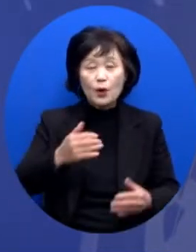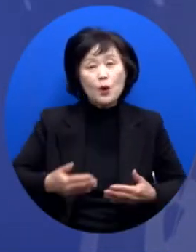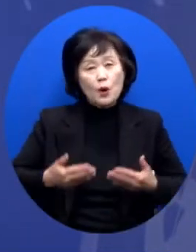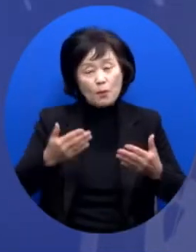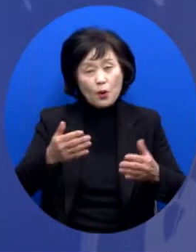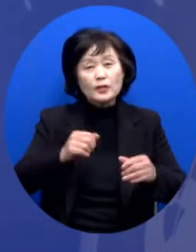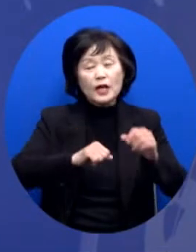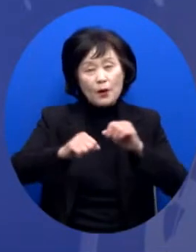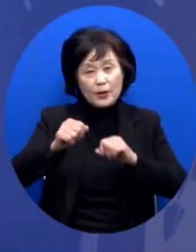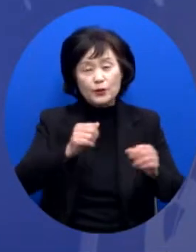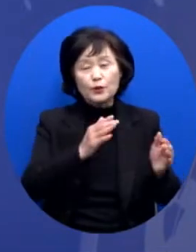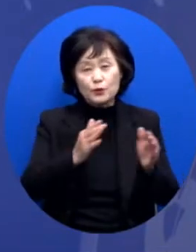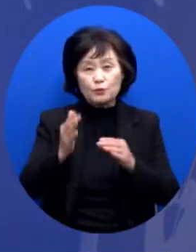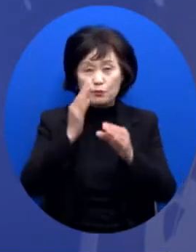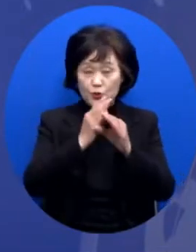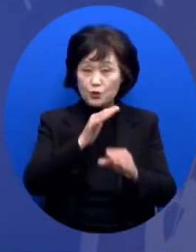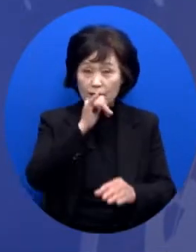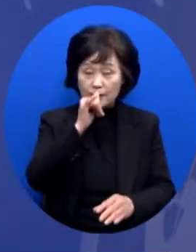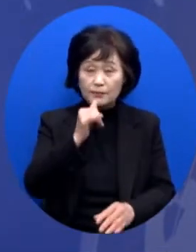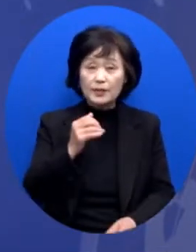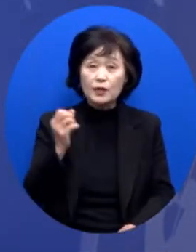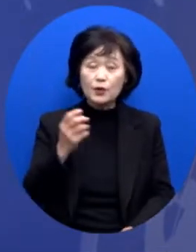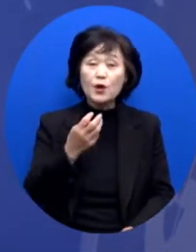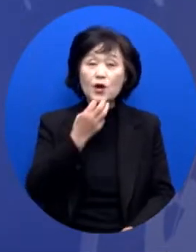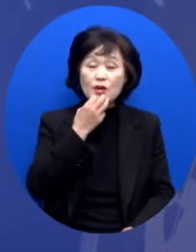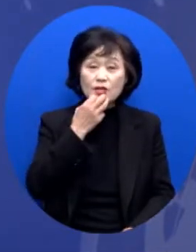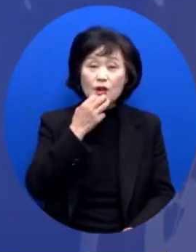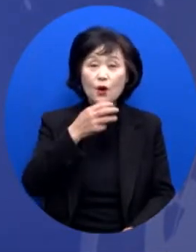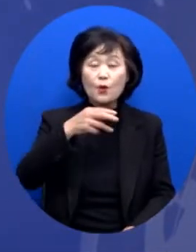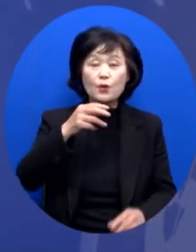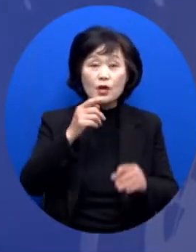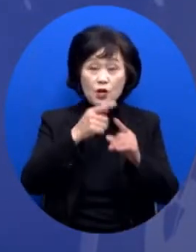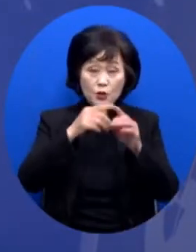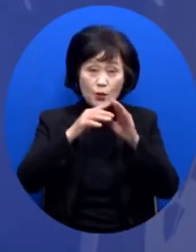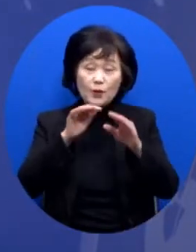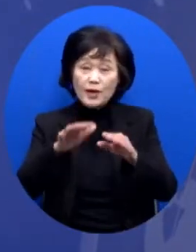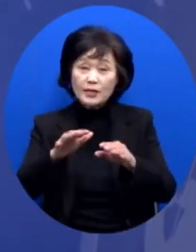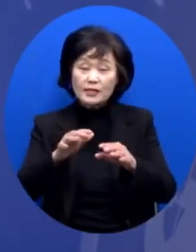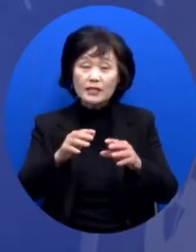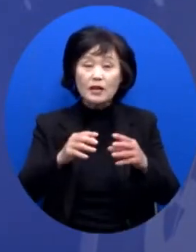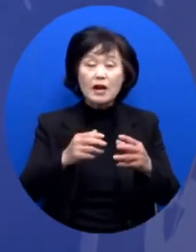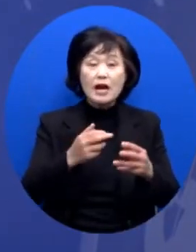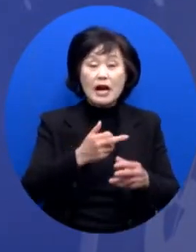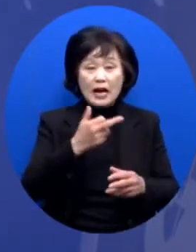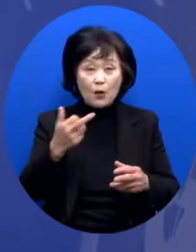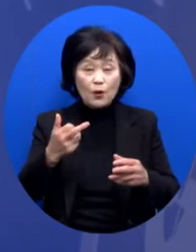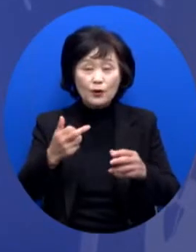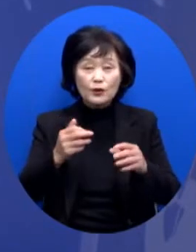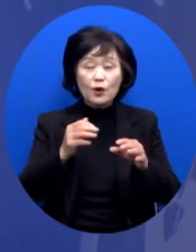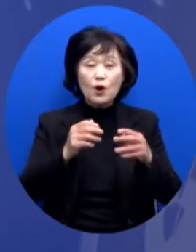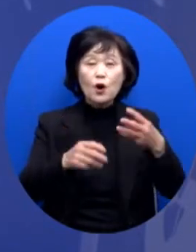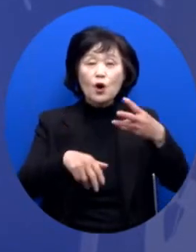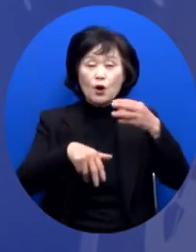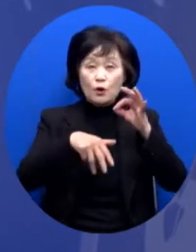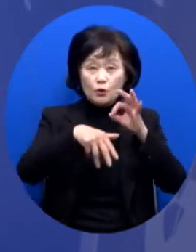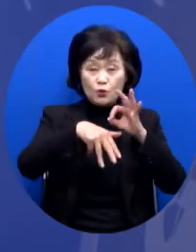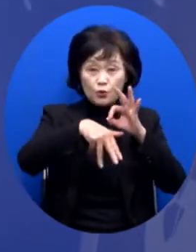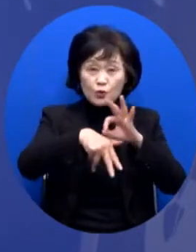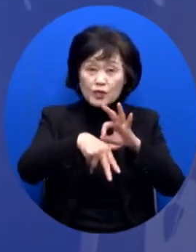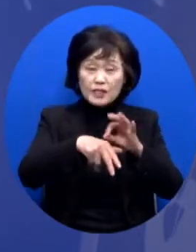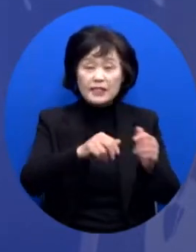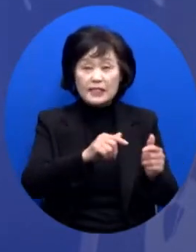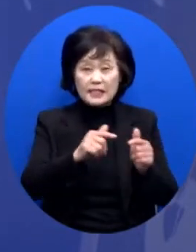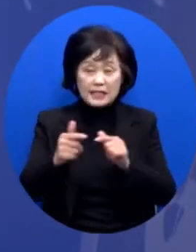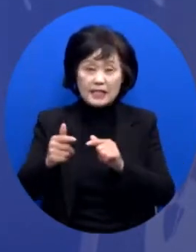준비 중에 있습니다 또 서울 광현교회 는 뒤 강원도 동해 와 경록 울진의 각각 한국 기독교